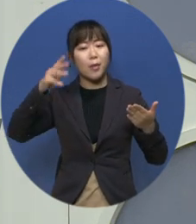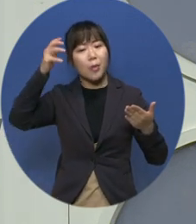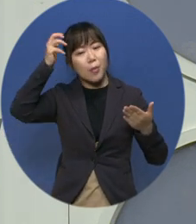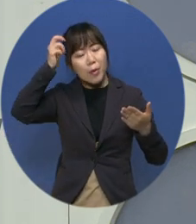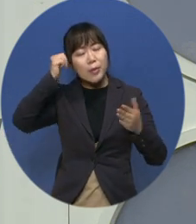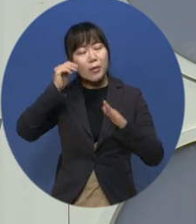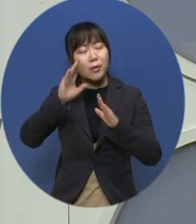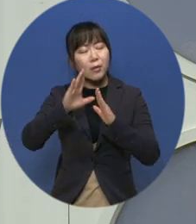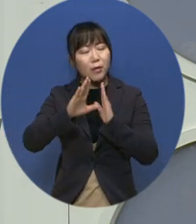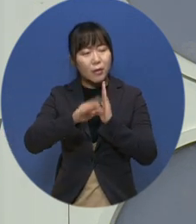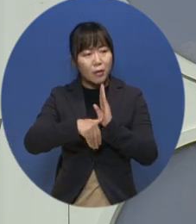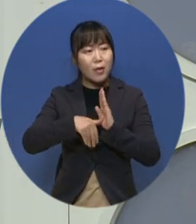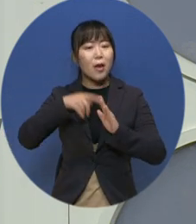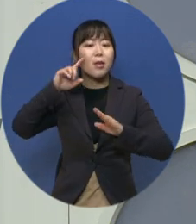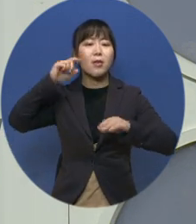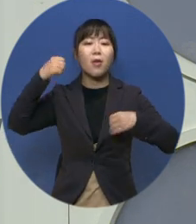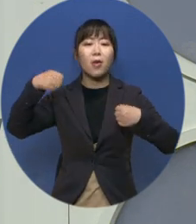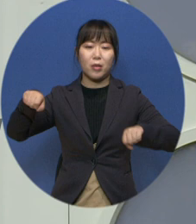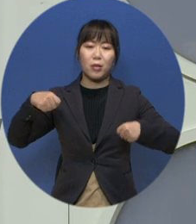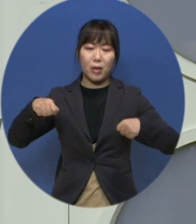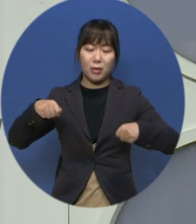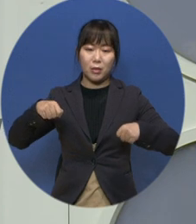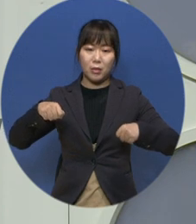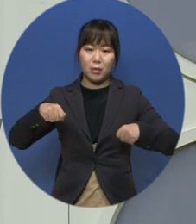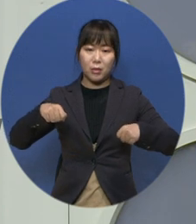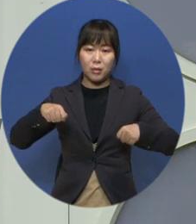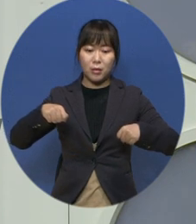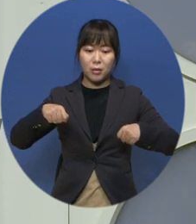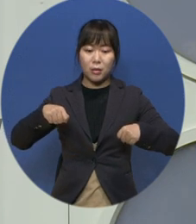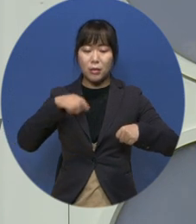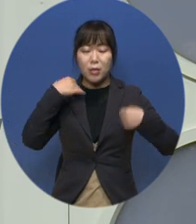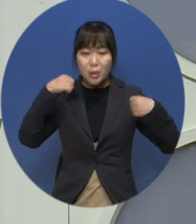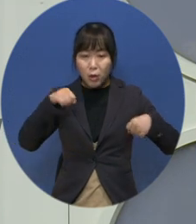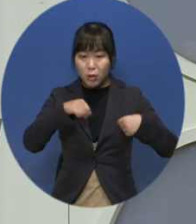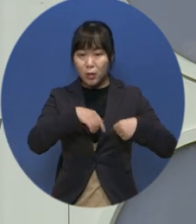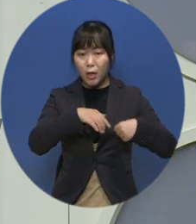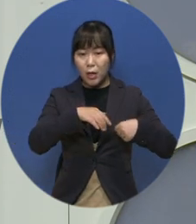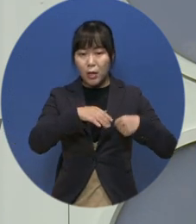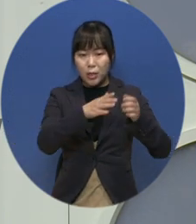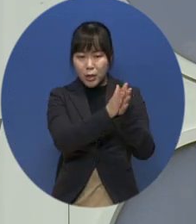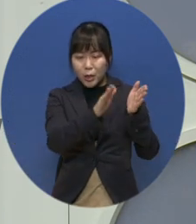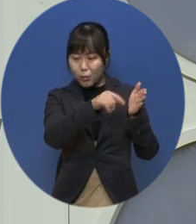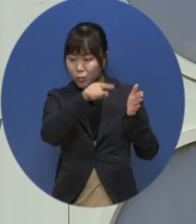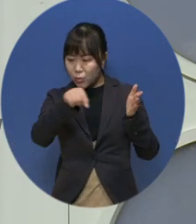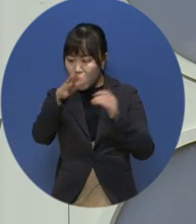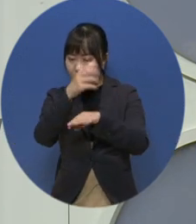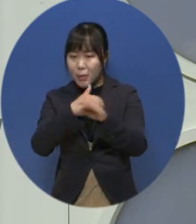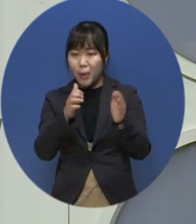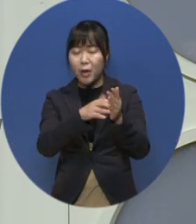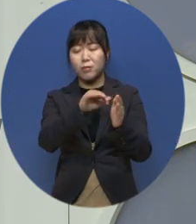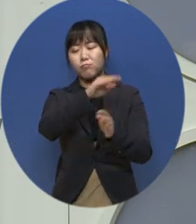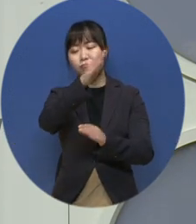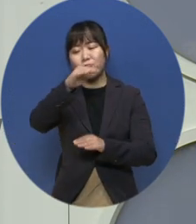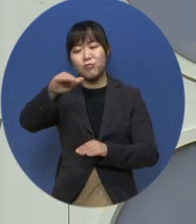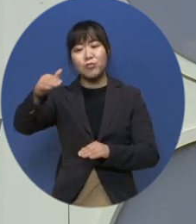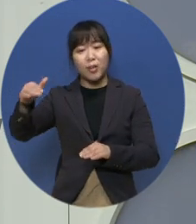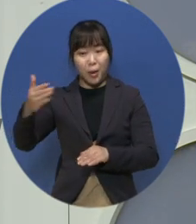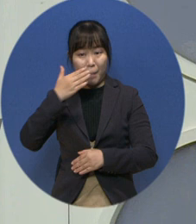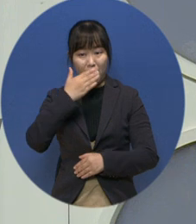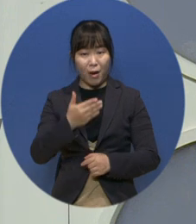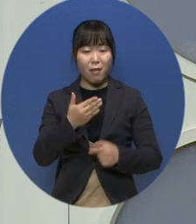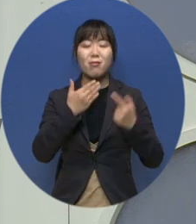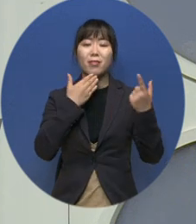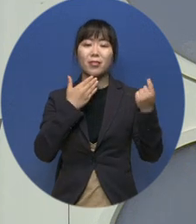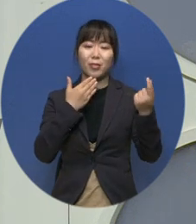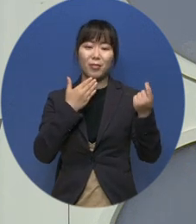때 제대로 된 연기와 그 다음에 작품의 흐름이 있지 않습니까? 그 흐름을 같이 탈 수 있으니까